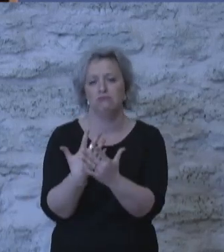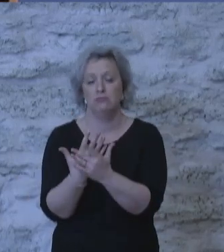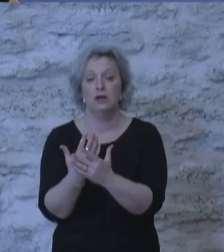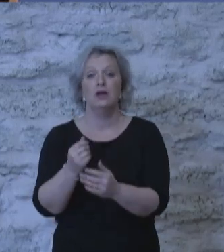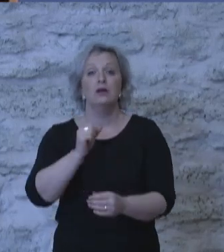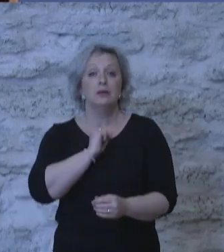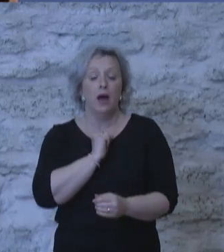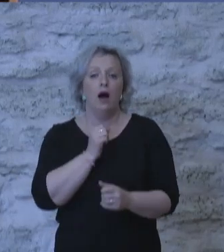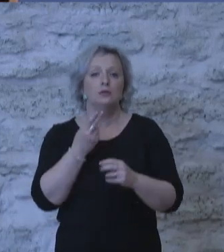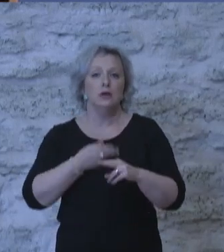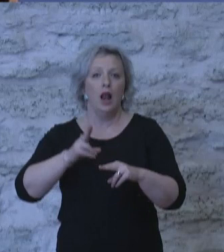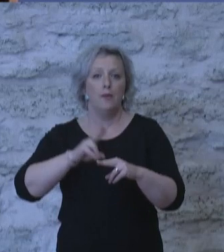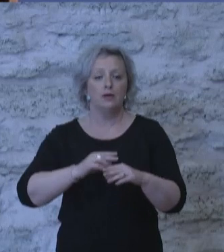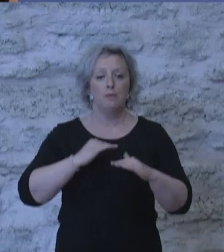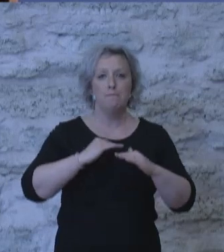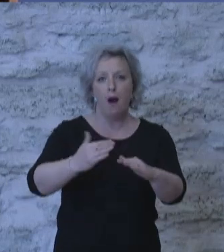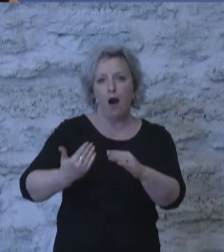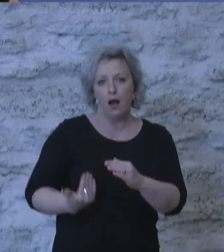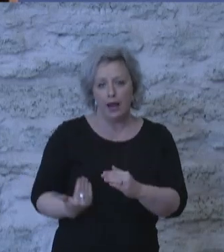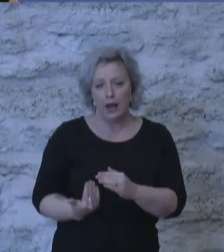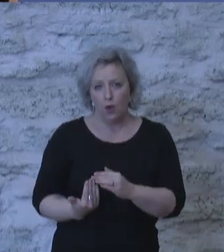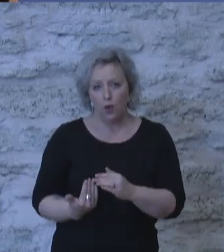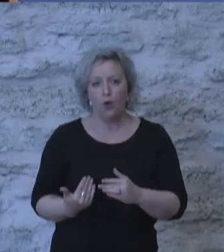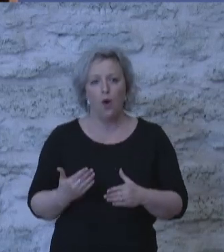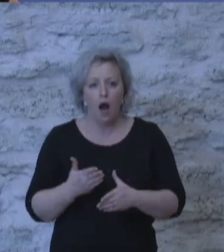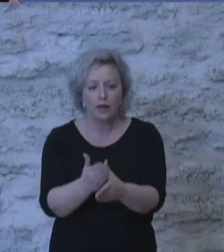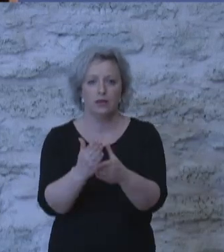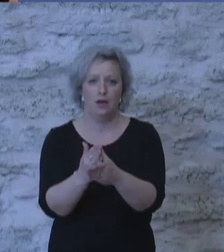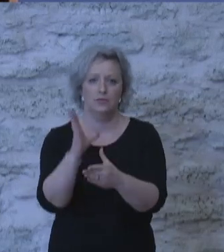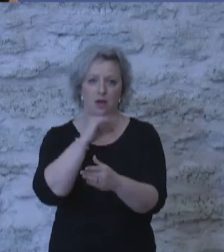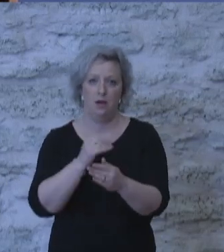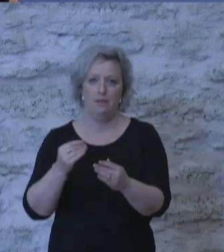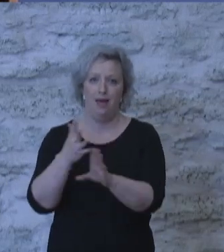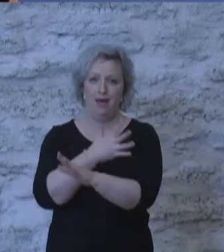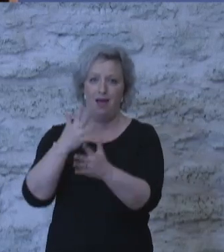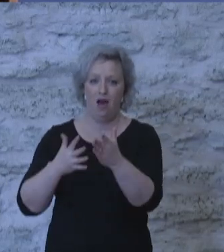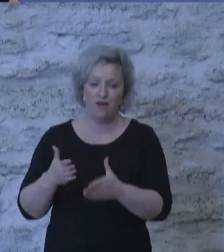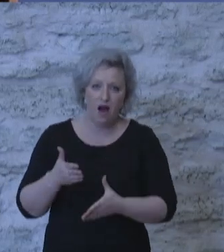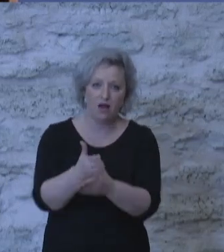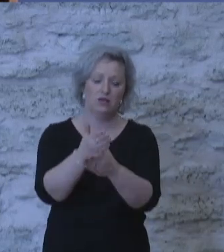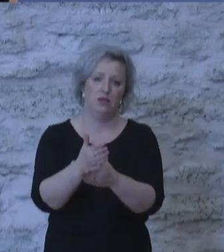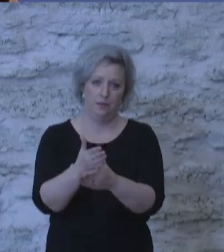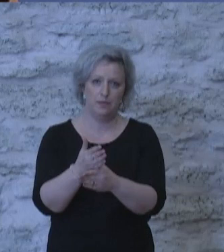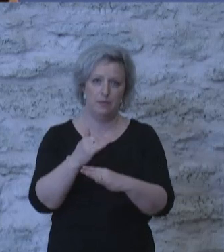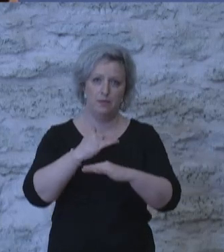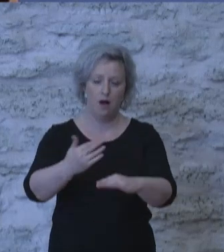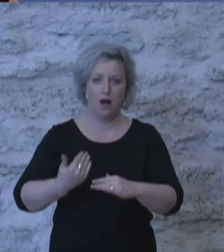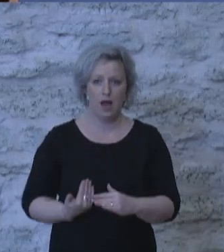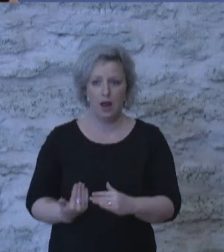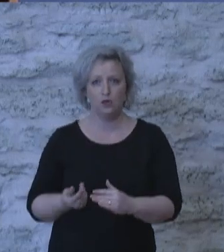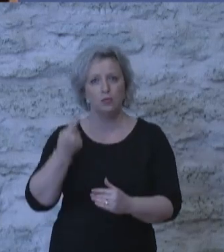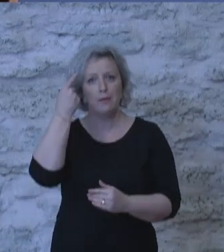sest ka maaelu aitab see eelarve väga tugevalt edasi. Kui me võtame sisendhindade